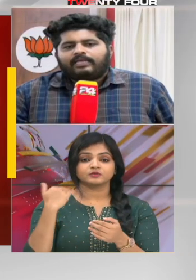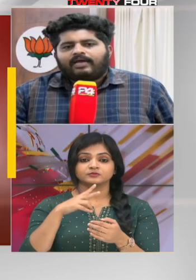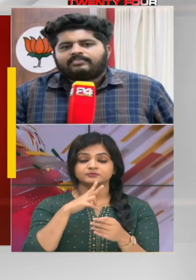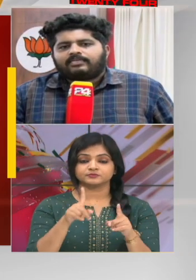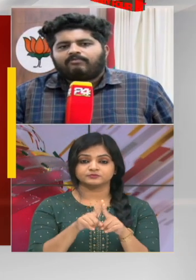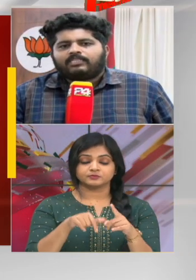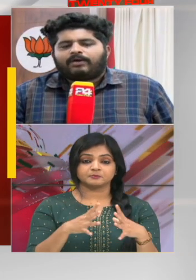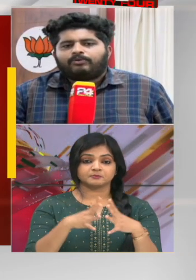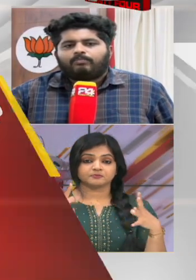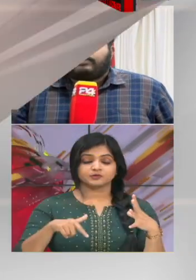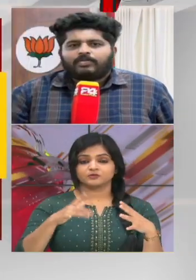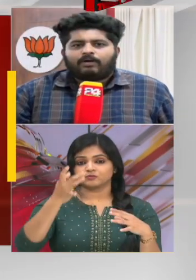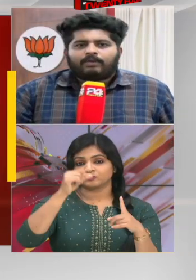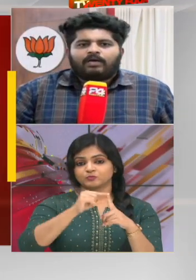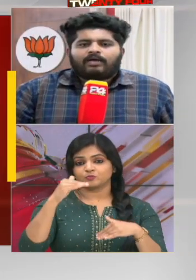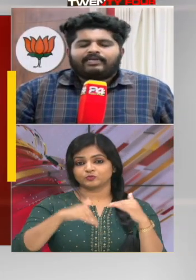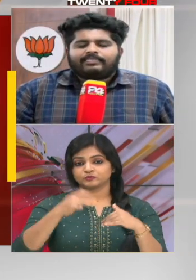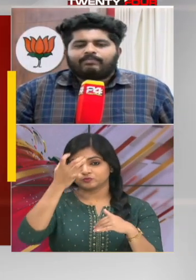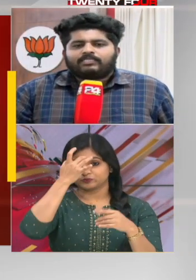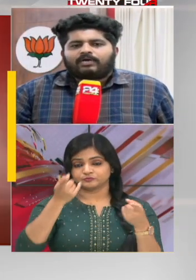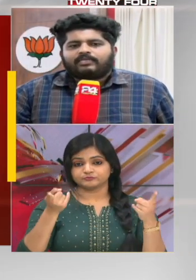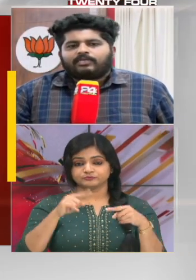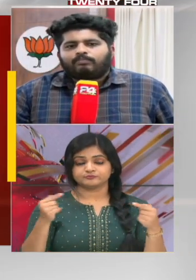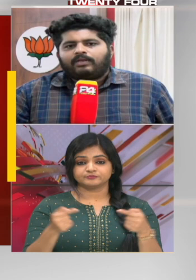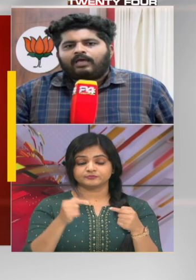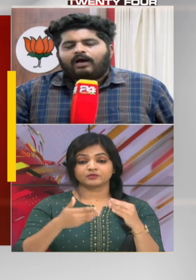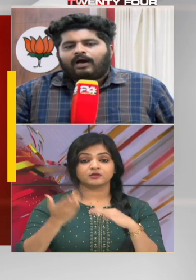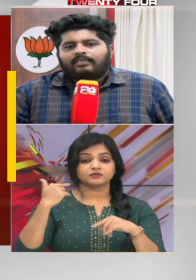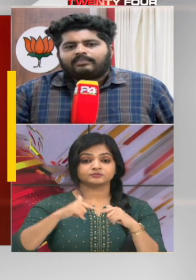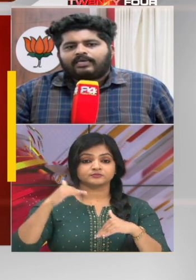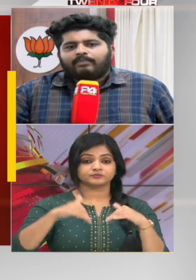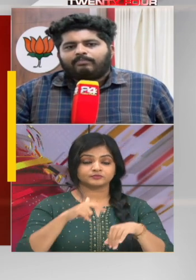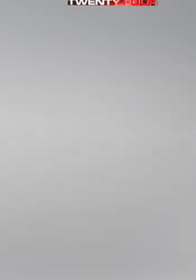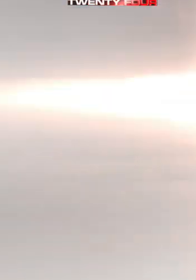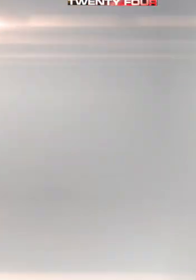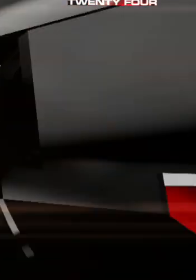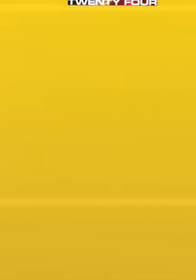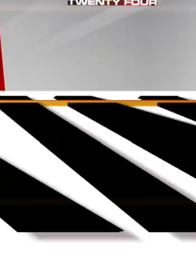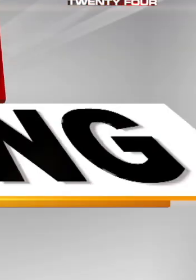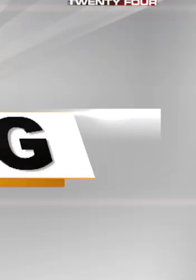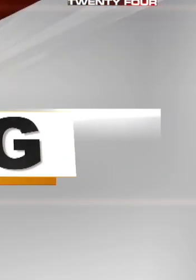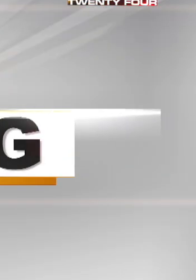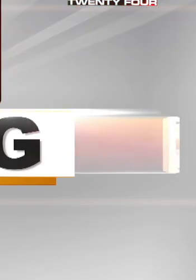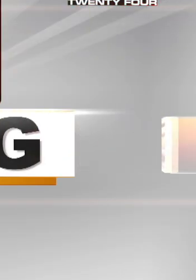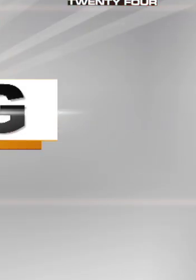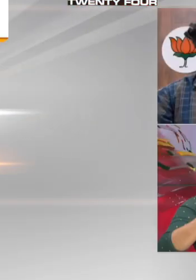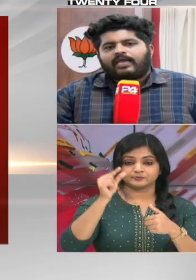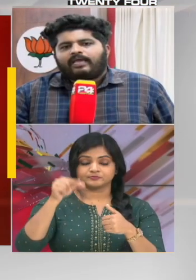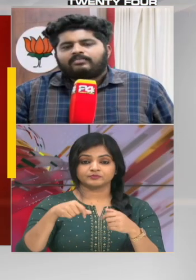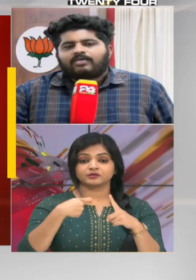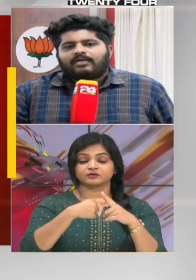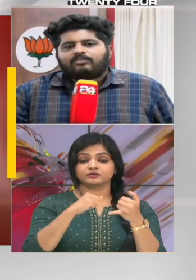വലിയ രാഷ്ട്രീയ വിവാദമായ ഒരു വിഷയമാണ്. കഴിഞ്ഞ നിയമസഭാ തെരഞ്ഞെടുപ്പിൽ അന്നത്തെ BSP സ്ഥാനാർത്ഥിയായിരുന്ന കെ